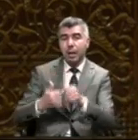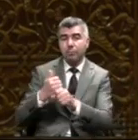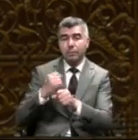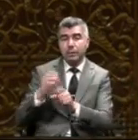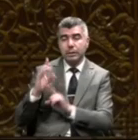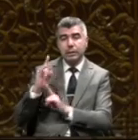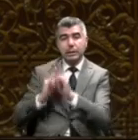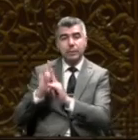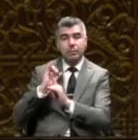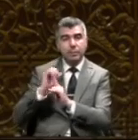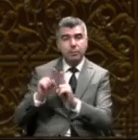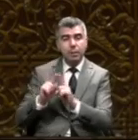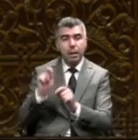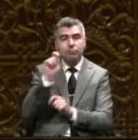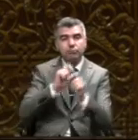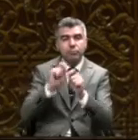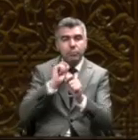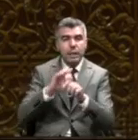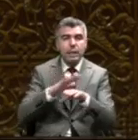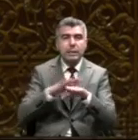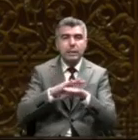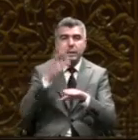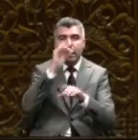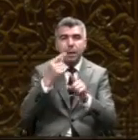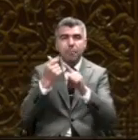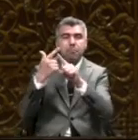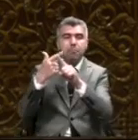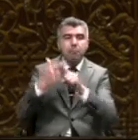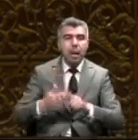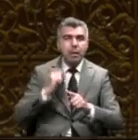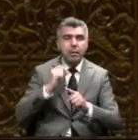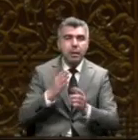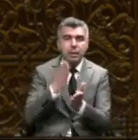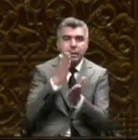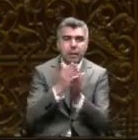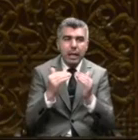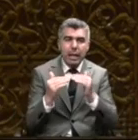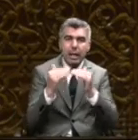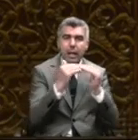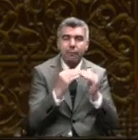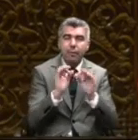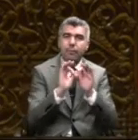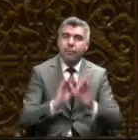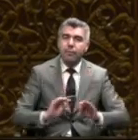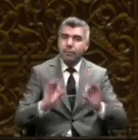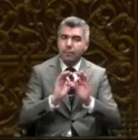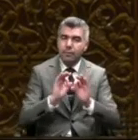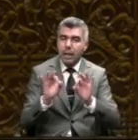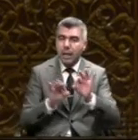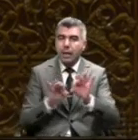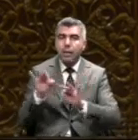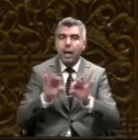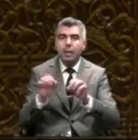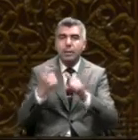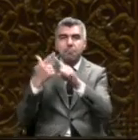كافيا لوضع وتنفيذ سياسه ماليه عموميه منصفه وعادله واتخاذ اجراءات ماليه